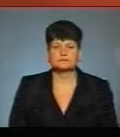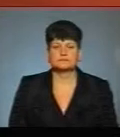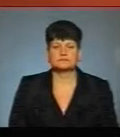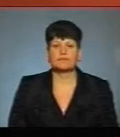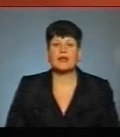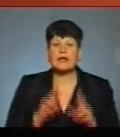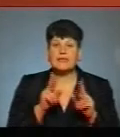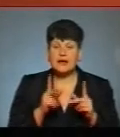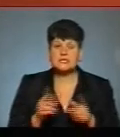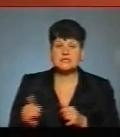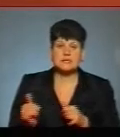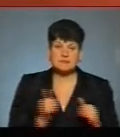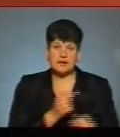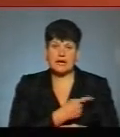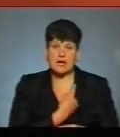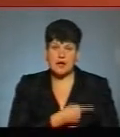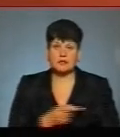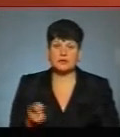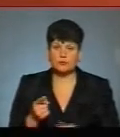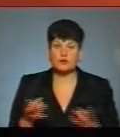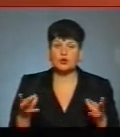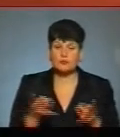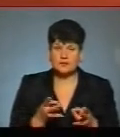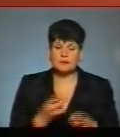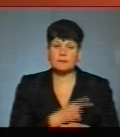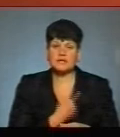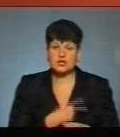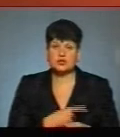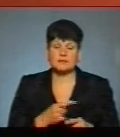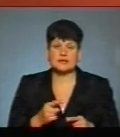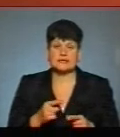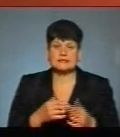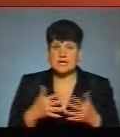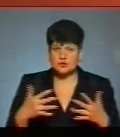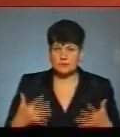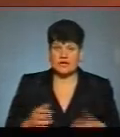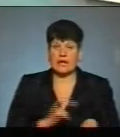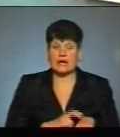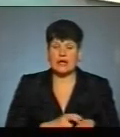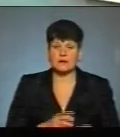Як забезпечені лікарні Тернополя необхідними медичними засобами, а також лікарі?